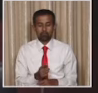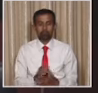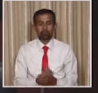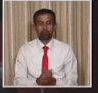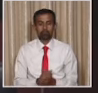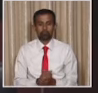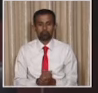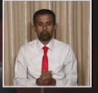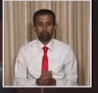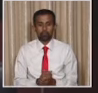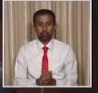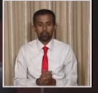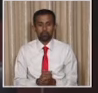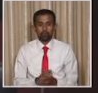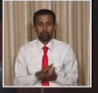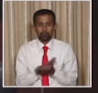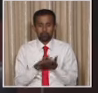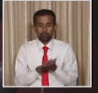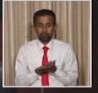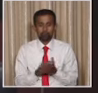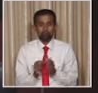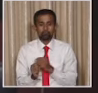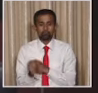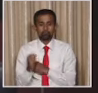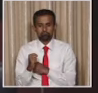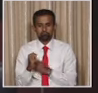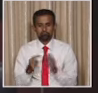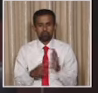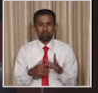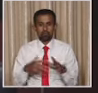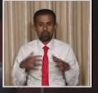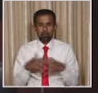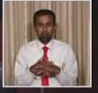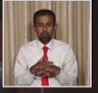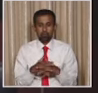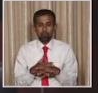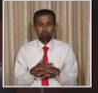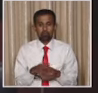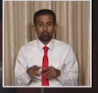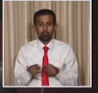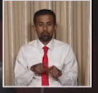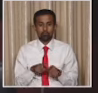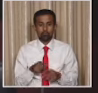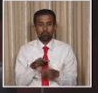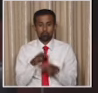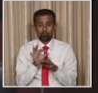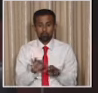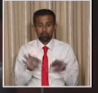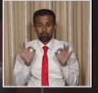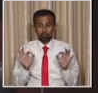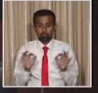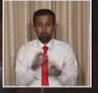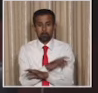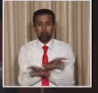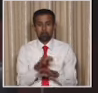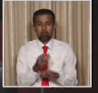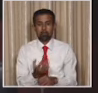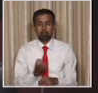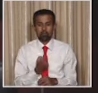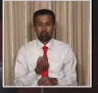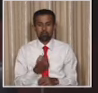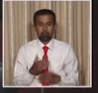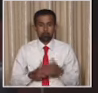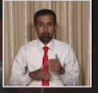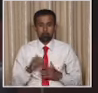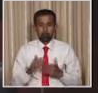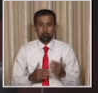එනම් මේ සඳහා පදනම් කරගත හැකි ශක්තිමත් නීති රීති පද්ධතියක් වාගේම විද්‍යාත්මක ක්‍රමවේදයක්ද අවශ්‍ය වෙනවා ඒවා